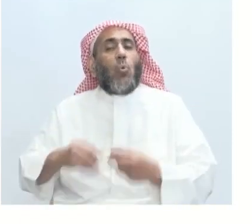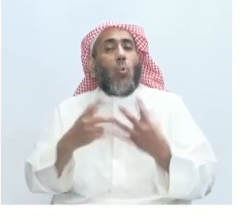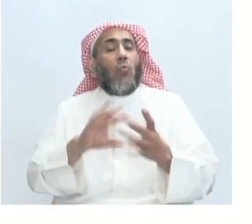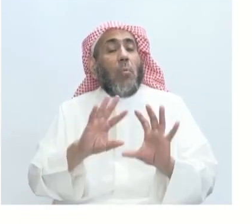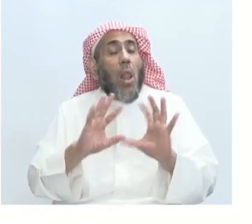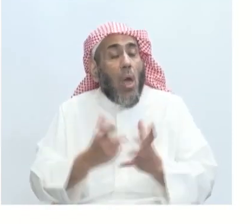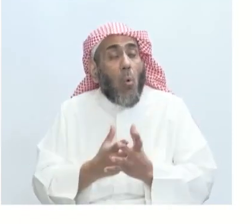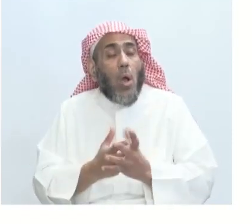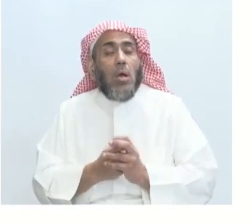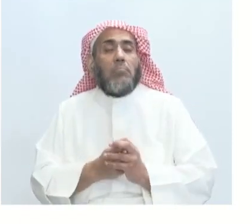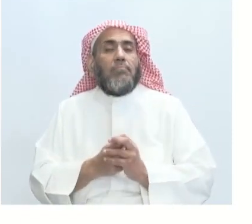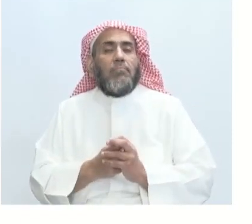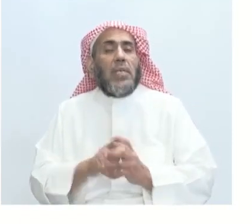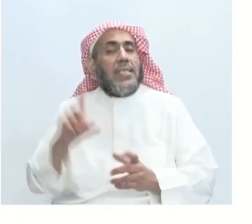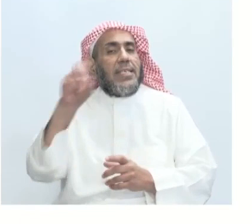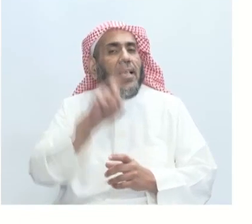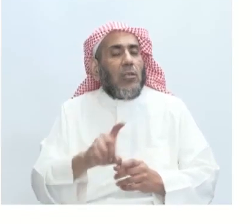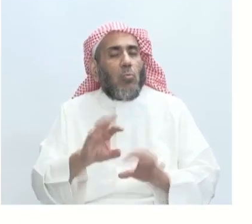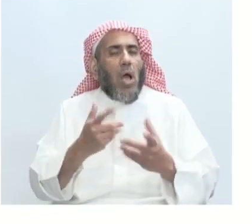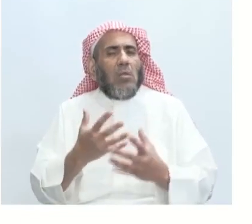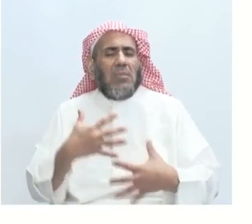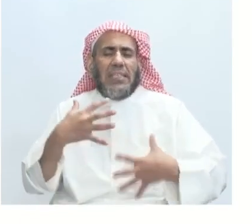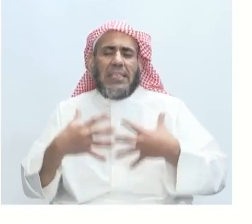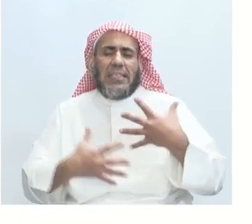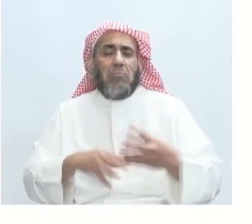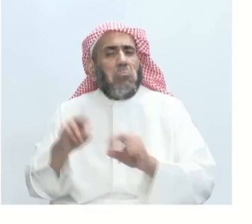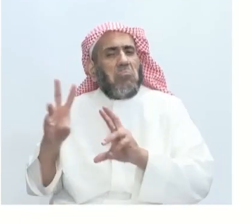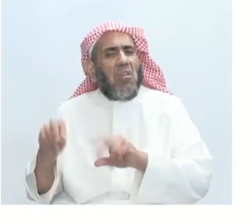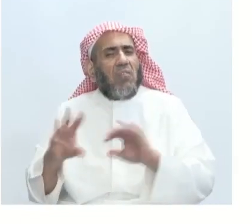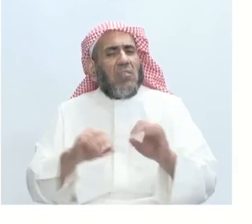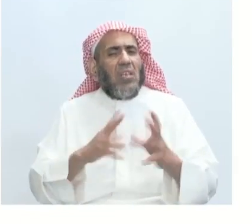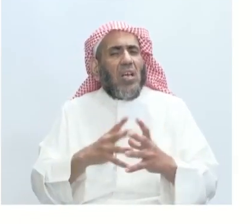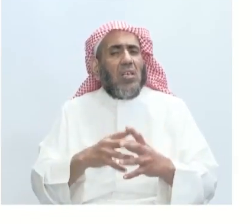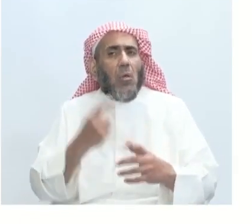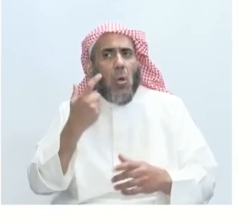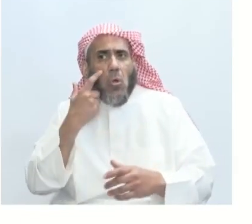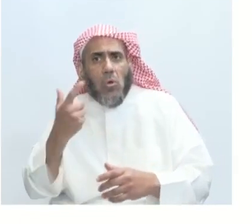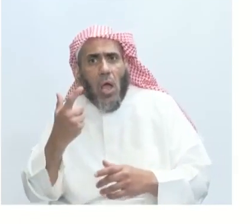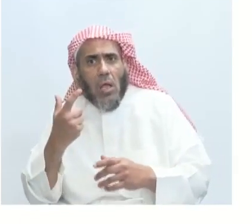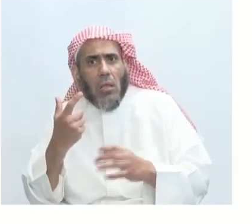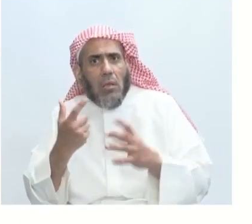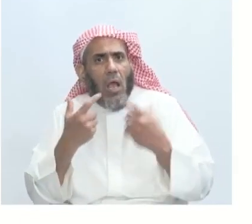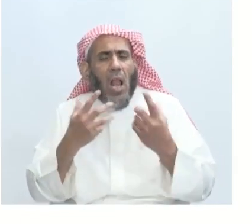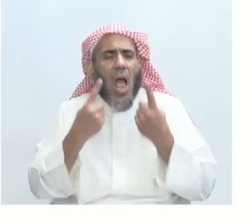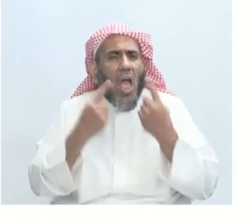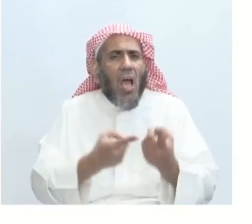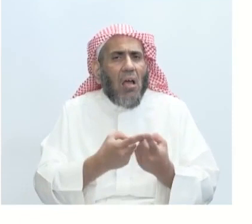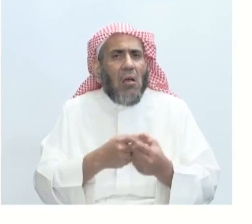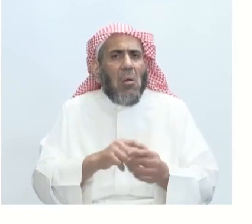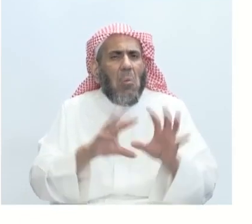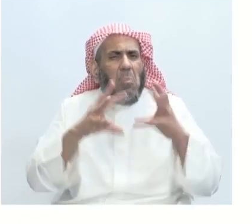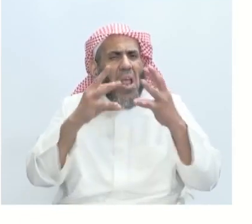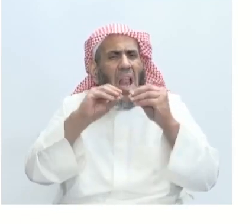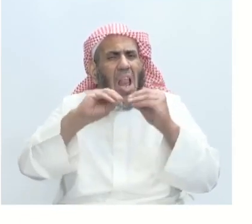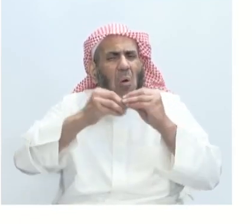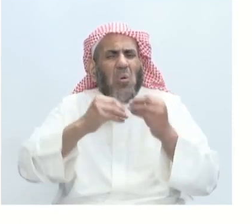فيما لو سالتم احدا قد عانى من هذا المرض قد يشاهد الاشياء او يشاهد الحياه بلون